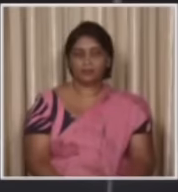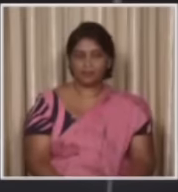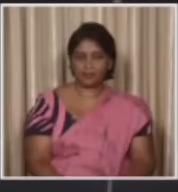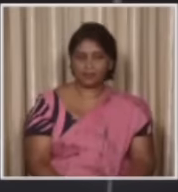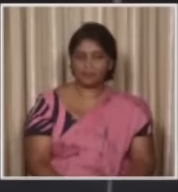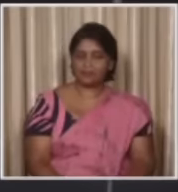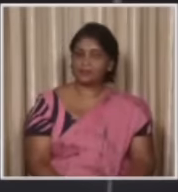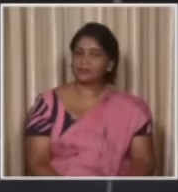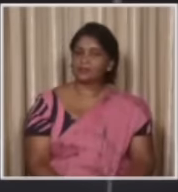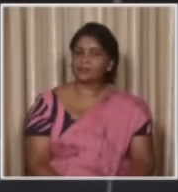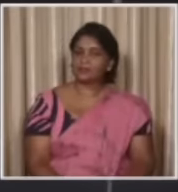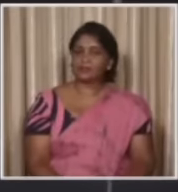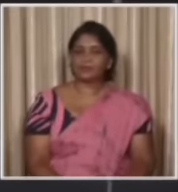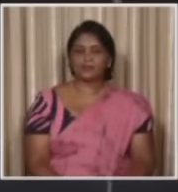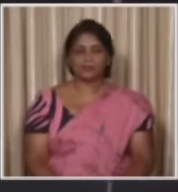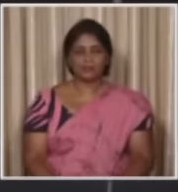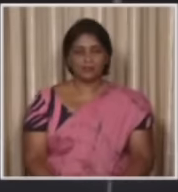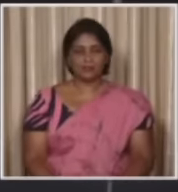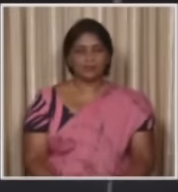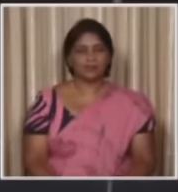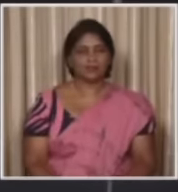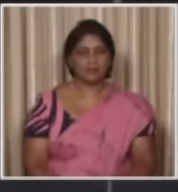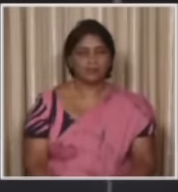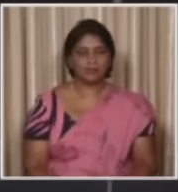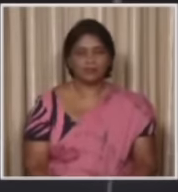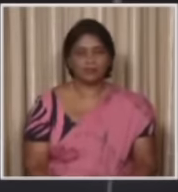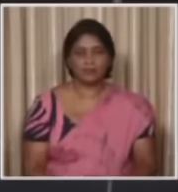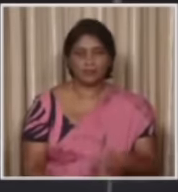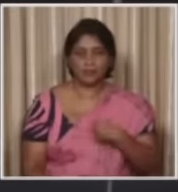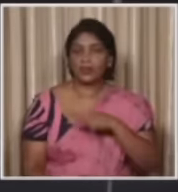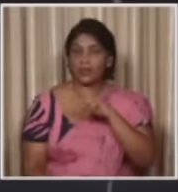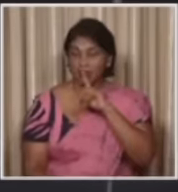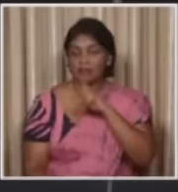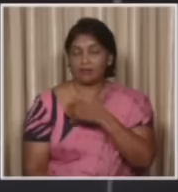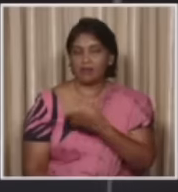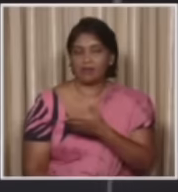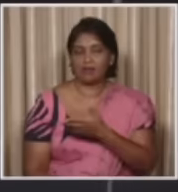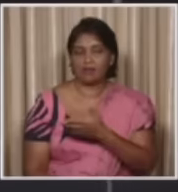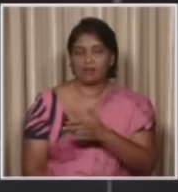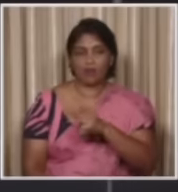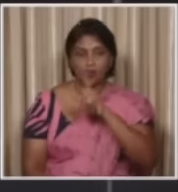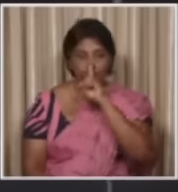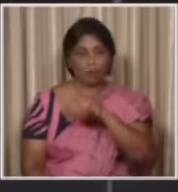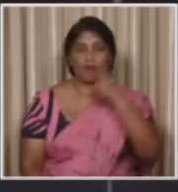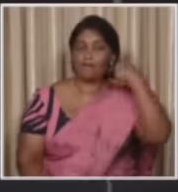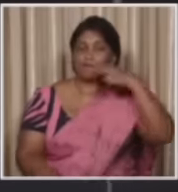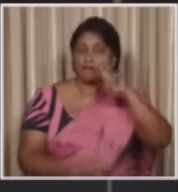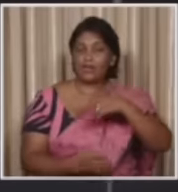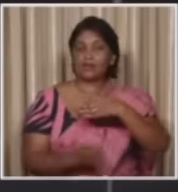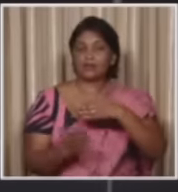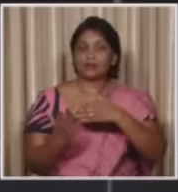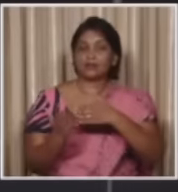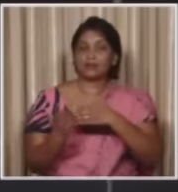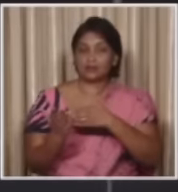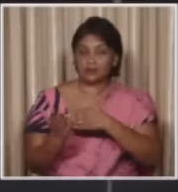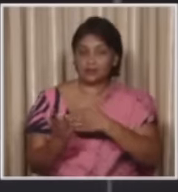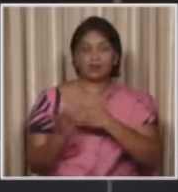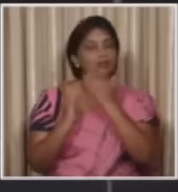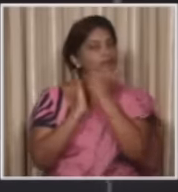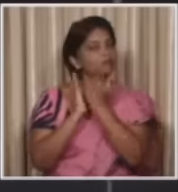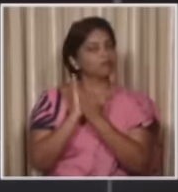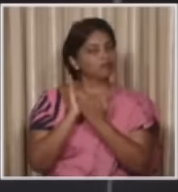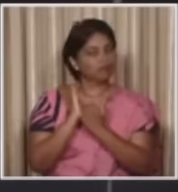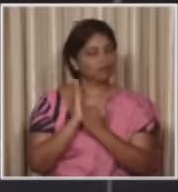තියෙන්නේ. හරි. දැන් ප්‍රශ්නේ තියෙන්නේ මම මතකලේ මෙතනයි. මෙන්න මේ විශ්වාස භංග යෝජනාවේ මේ කන්ටෙන්ට්